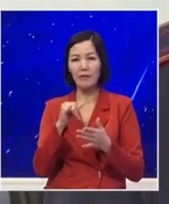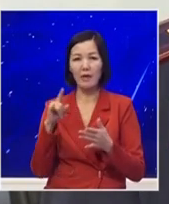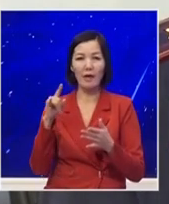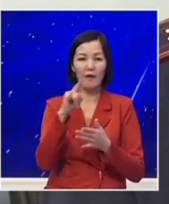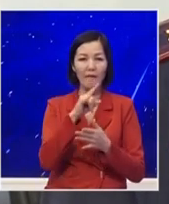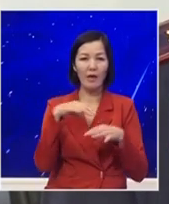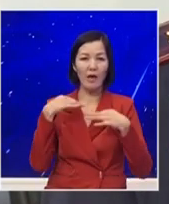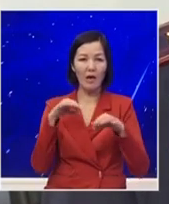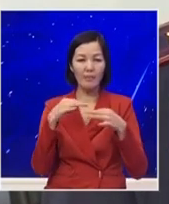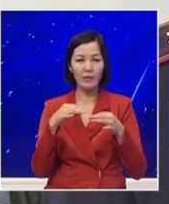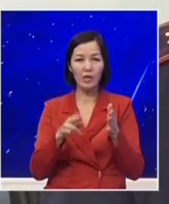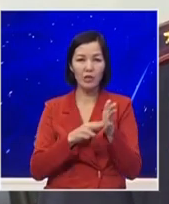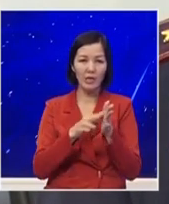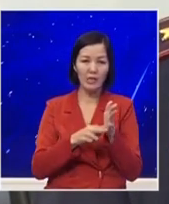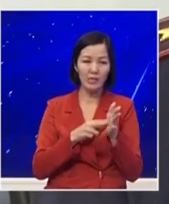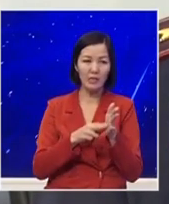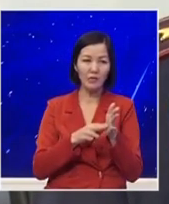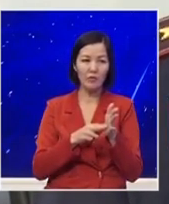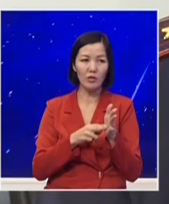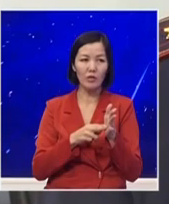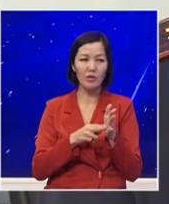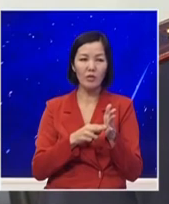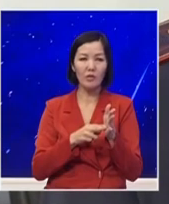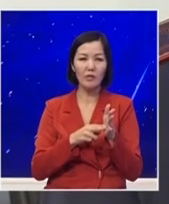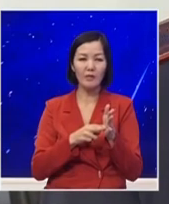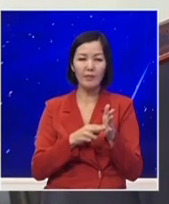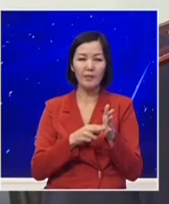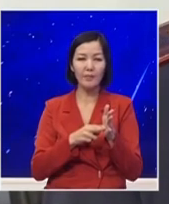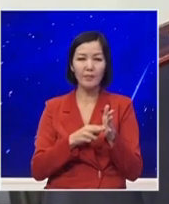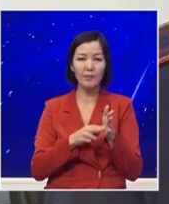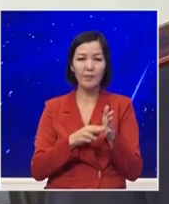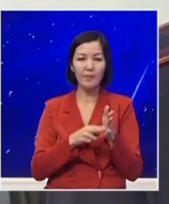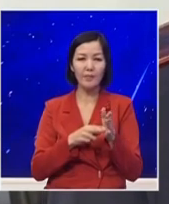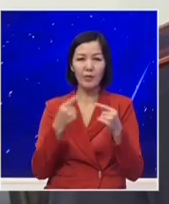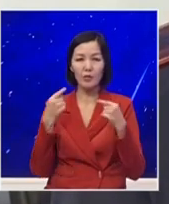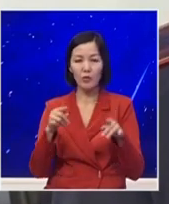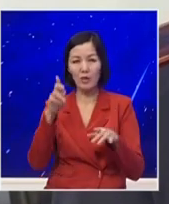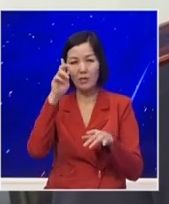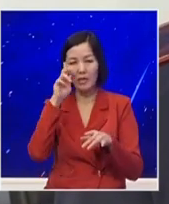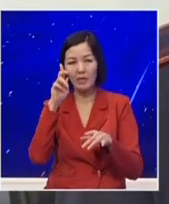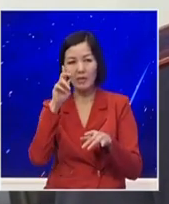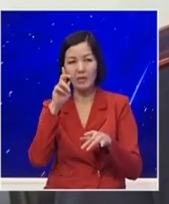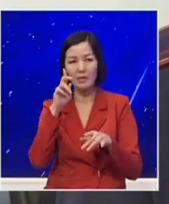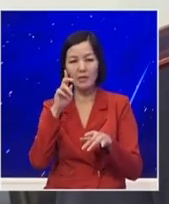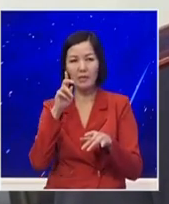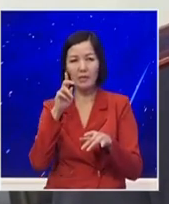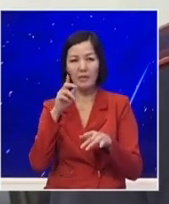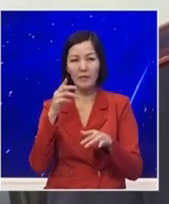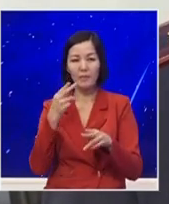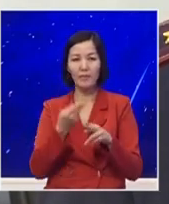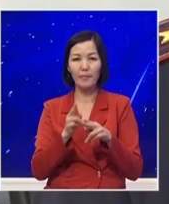авто, железнодорожные сообщения, а также в пешем порядке со страной их гражданства или постоянного